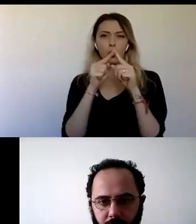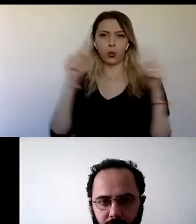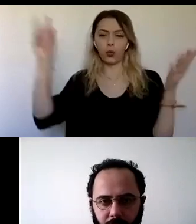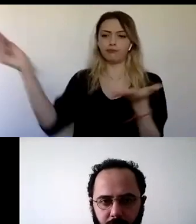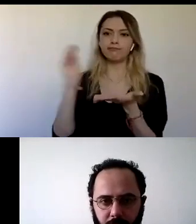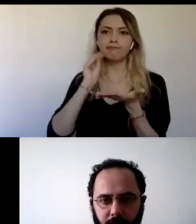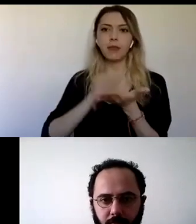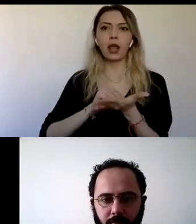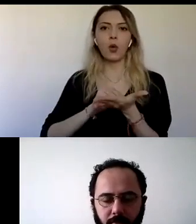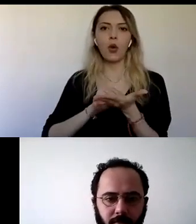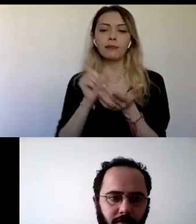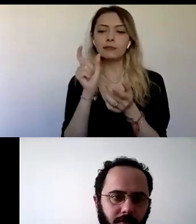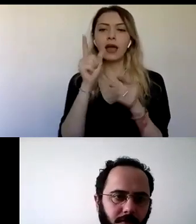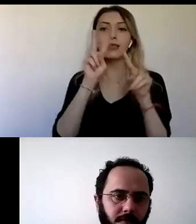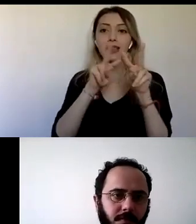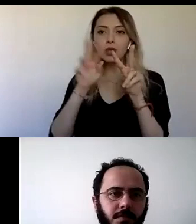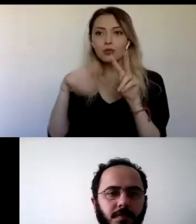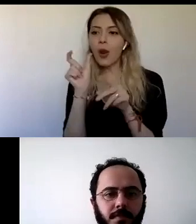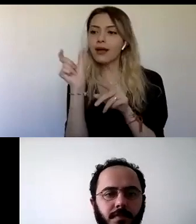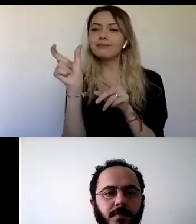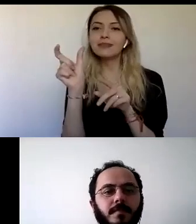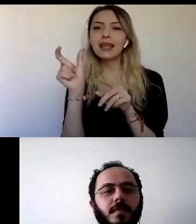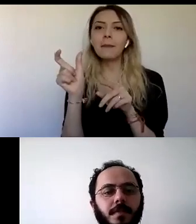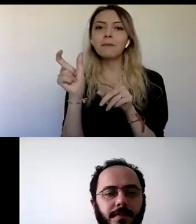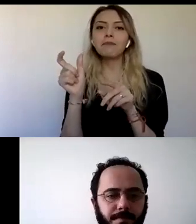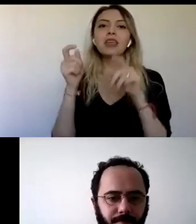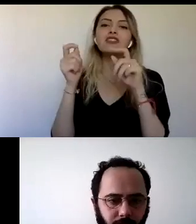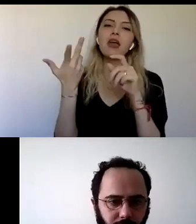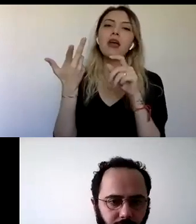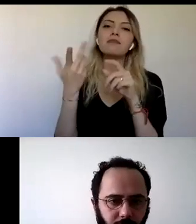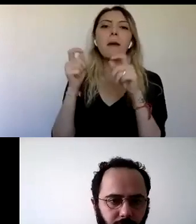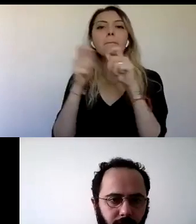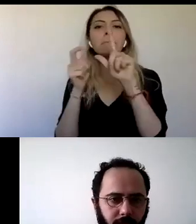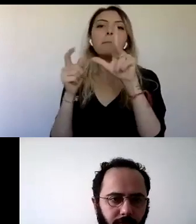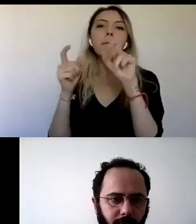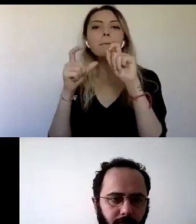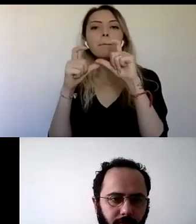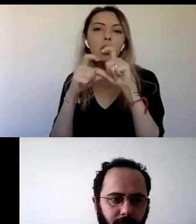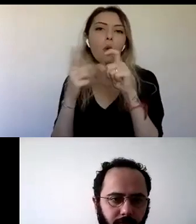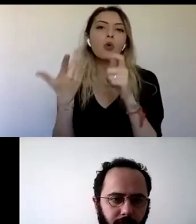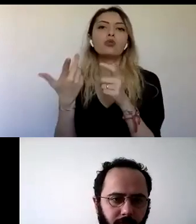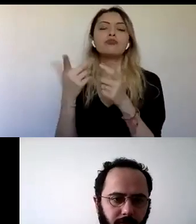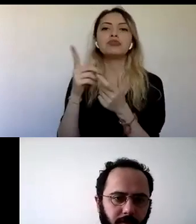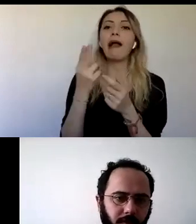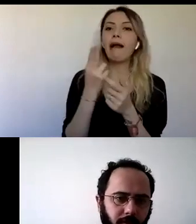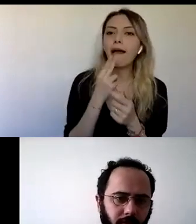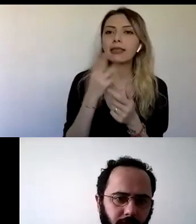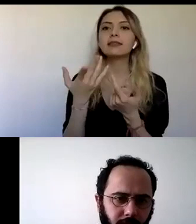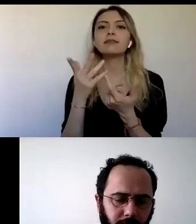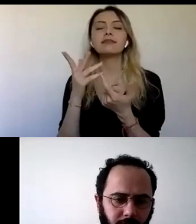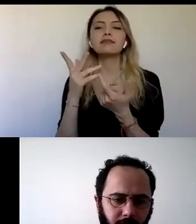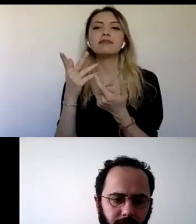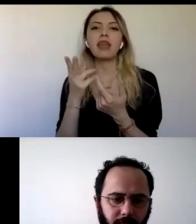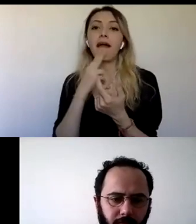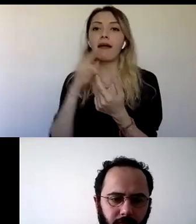sizlerle paylaştığımda da sizler de bu içeriğe ulaşabilir oluyorsunuz. Bitly'de link kısaltma servisi. Özellikle de bize o